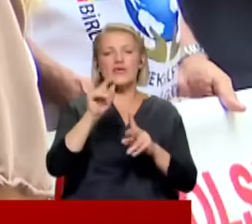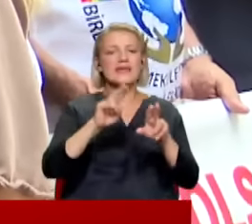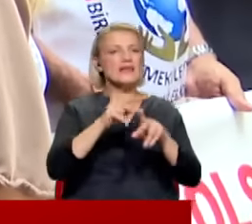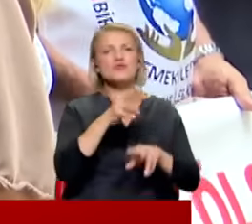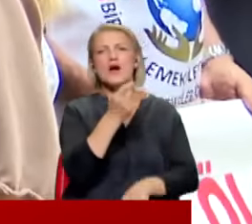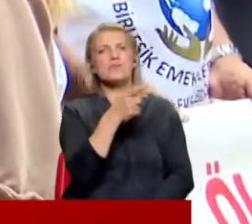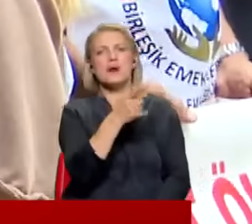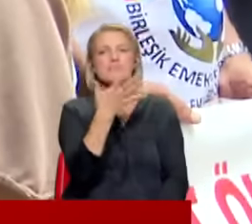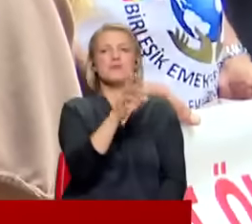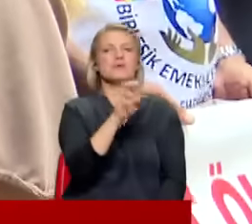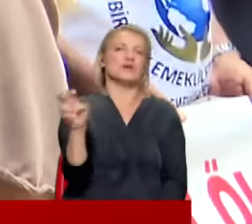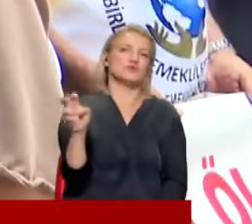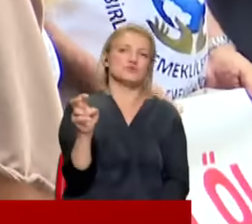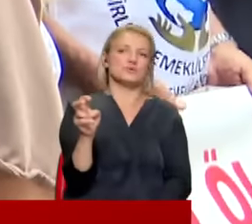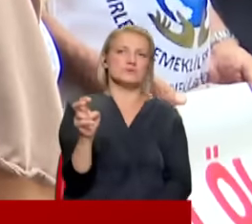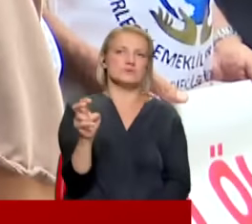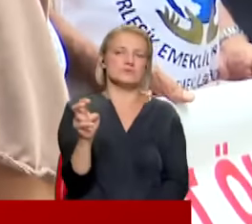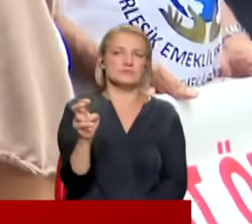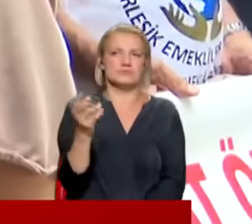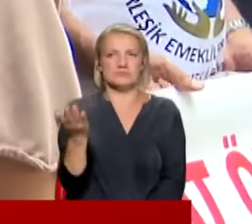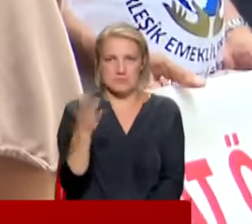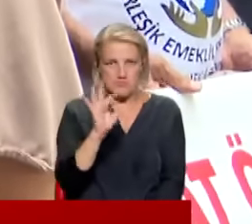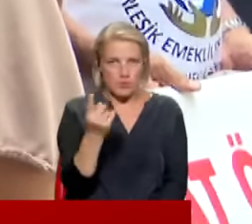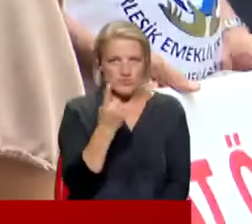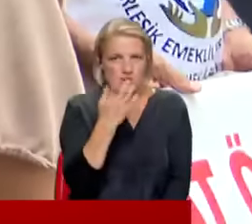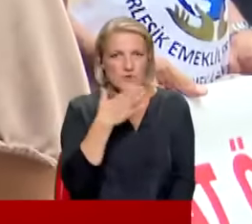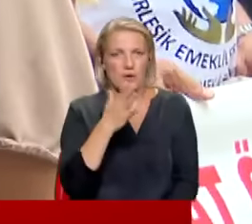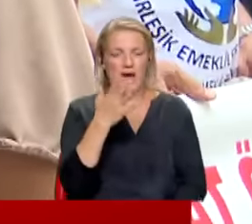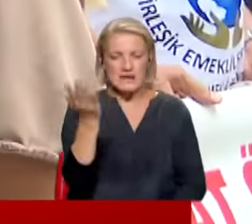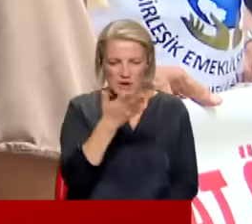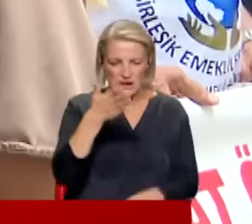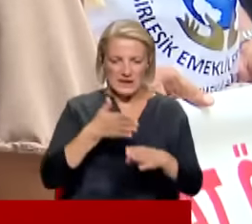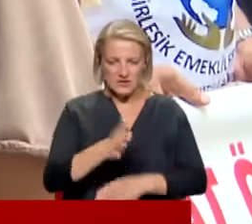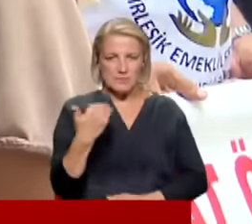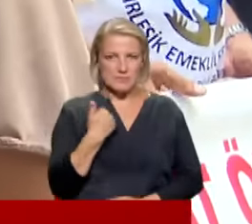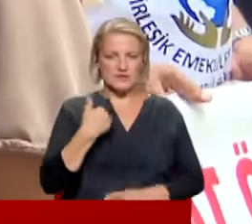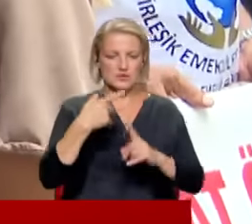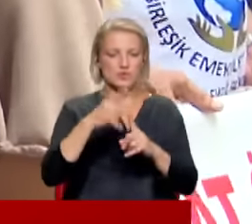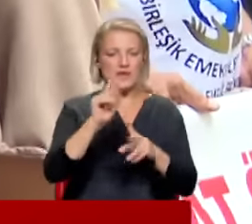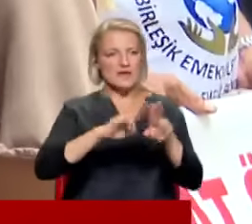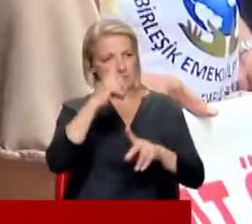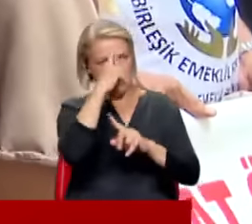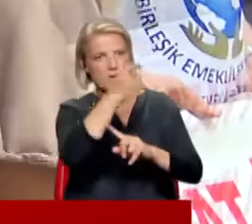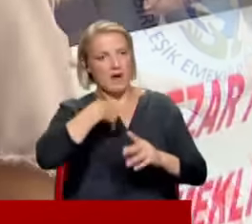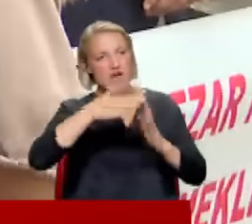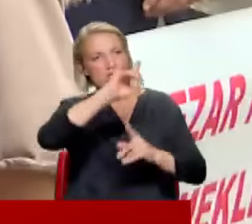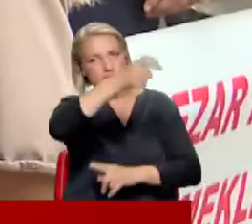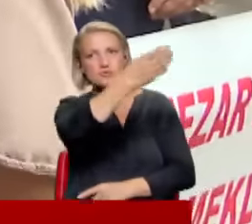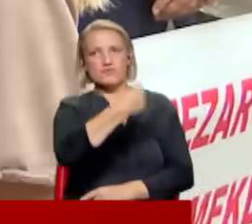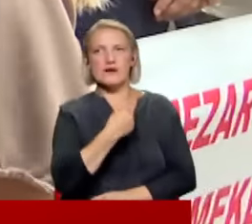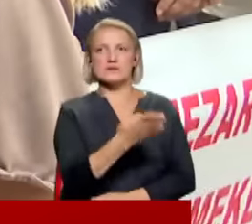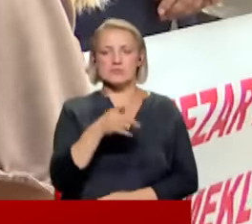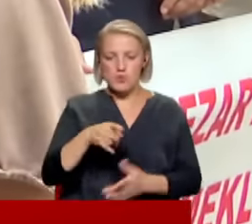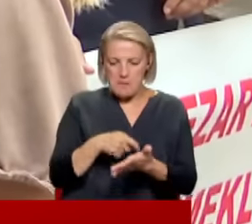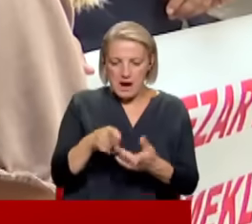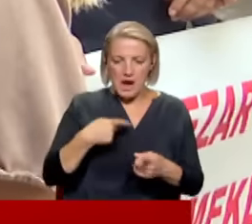mi 5800 l yani böyle bir şey yok Eğer tüyük gerçekten o zaman biz tüyük müracaat edelim bize ev o bulsun bu maaşta